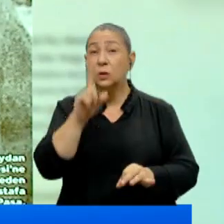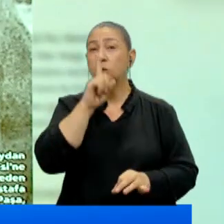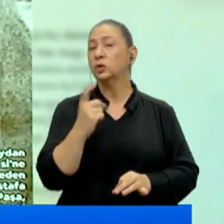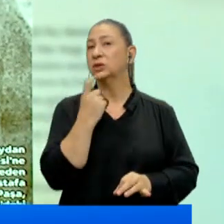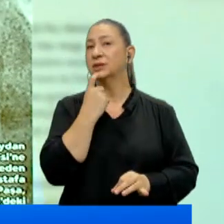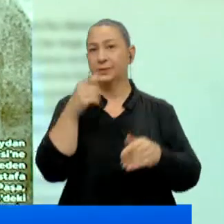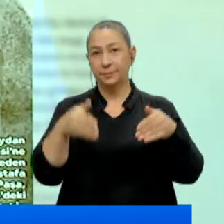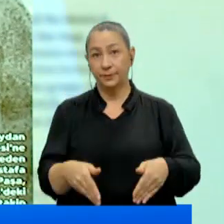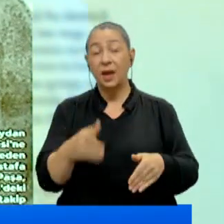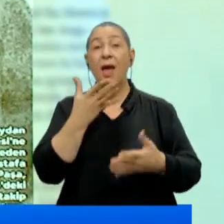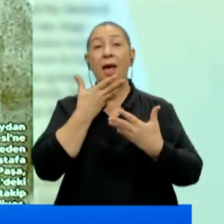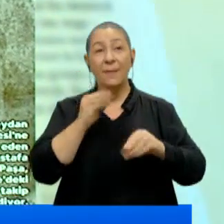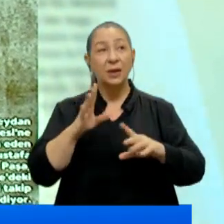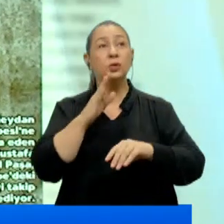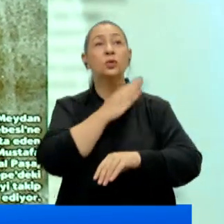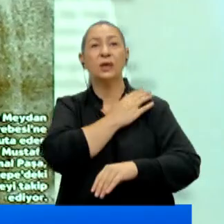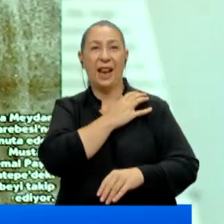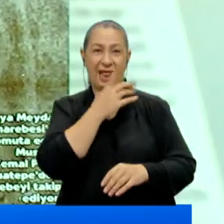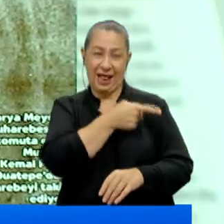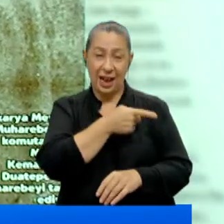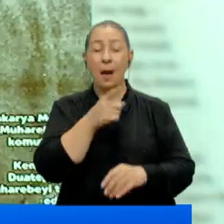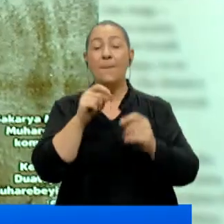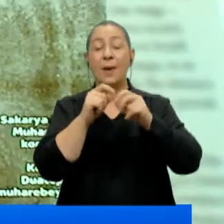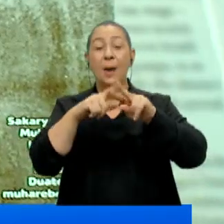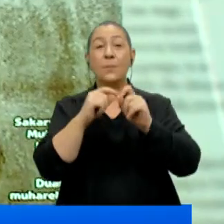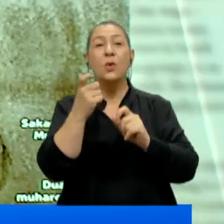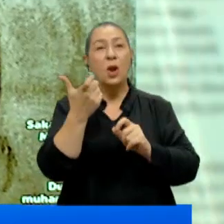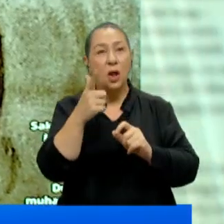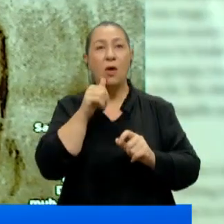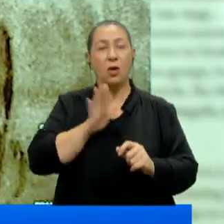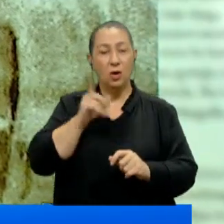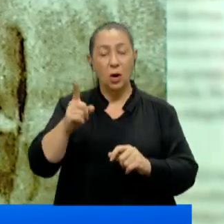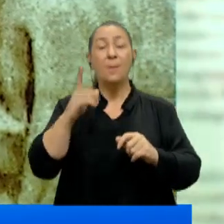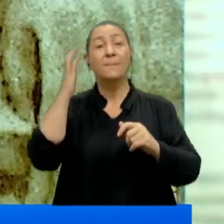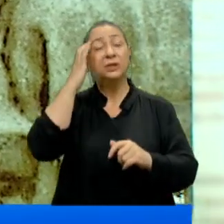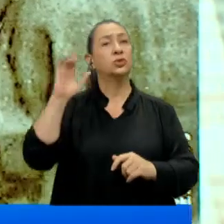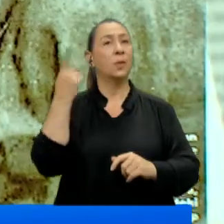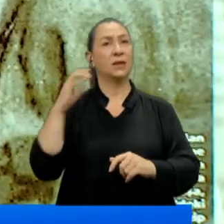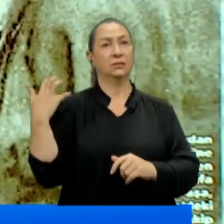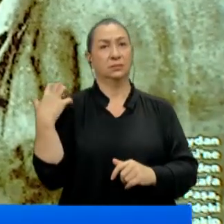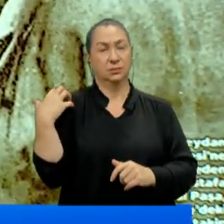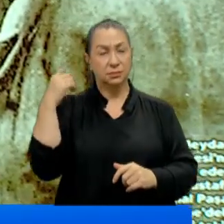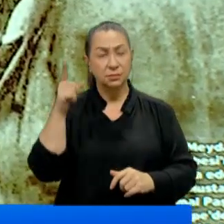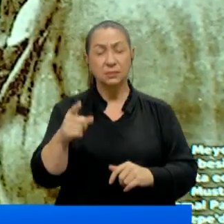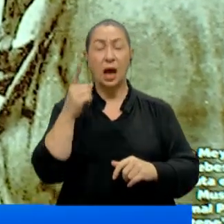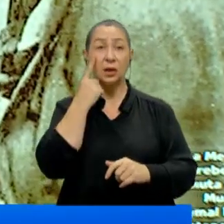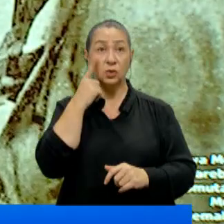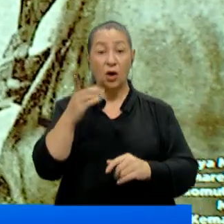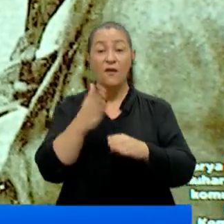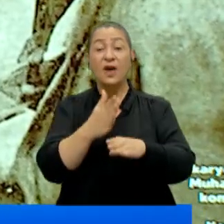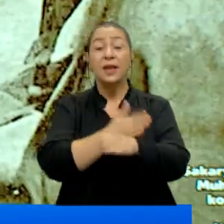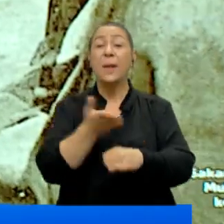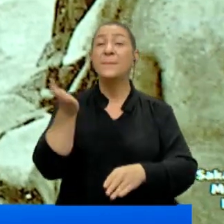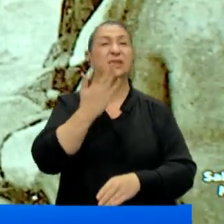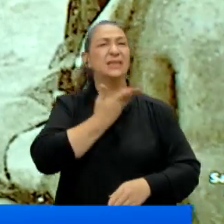100. yıl dönümü. Emekli Tuğgeneral Babiroğlu, Sakarya Zaferi Başkomutan Mustafa Kemal Paşa'nın ve vatandan başka